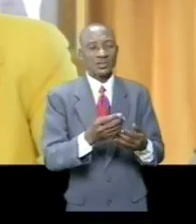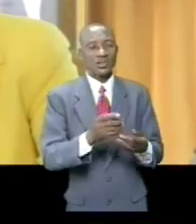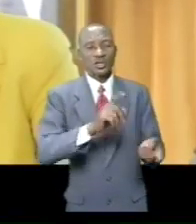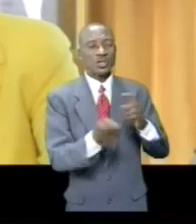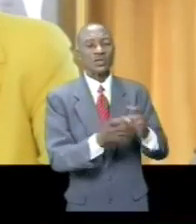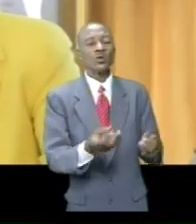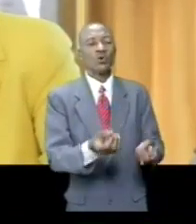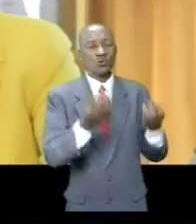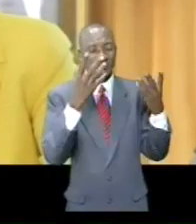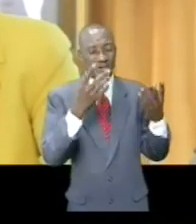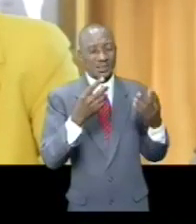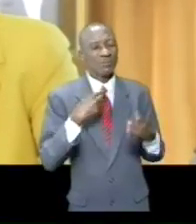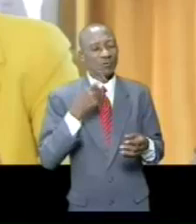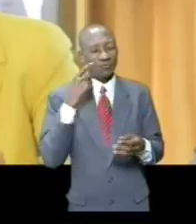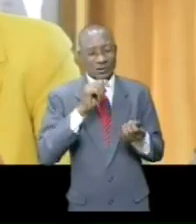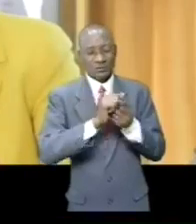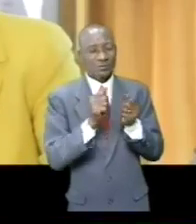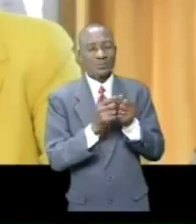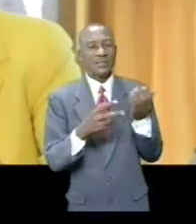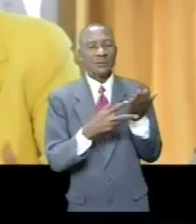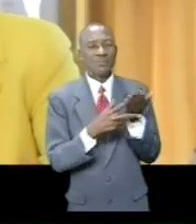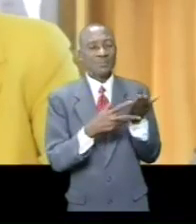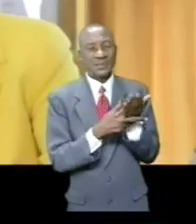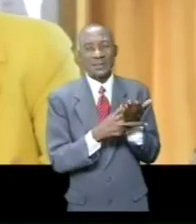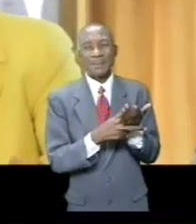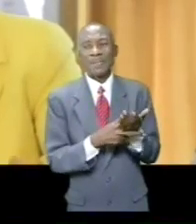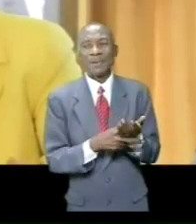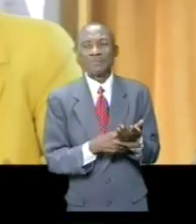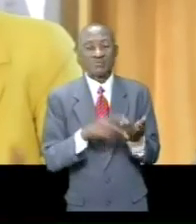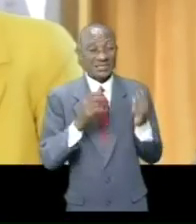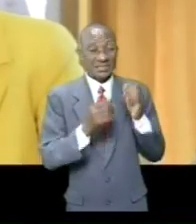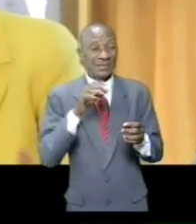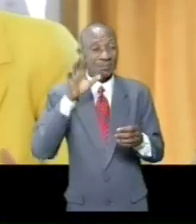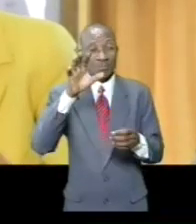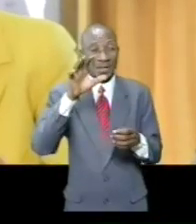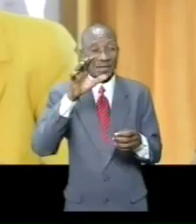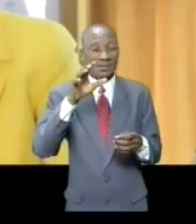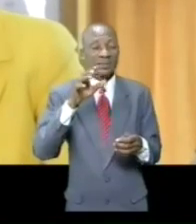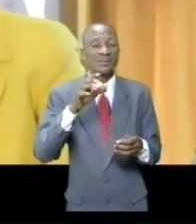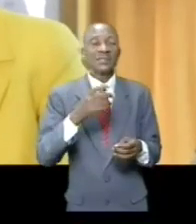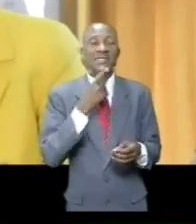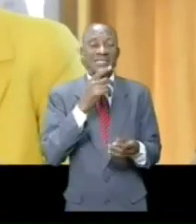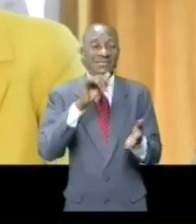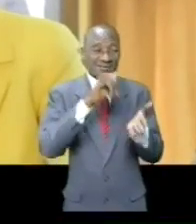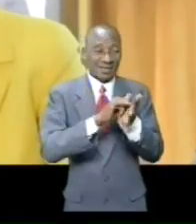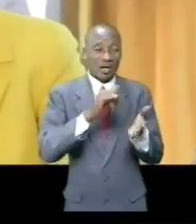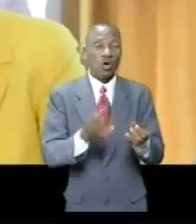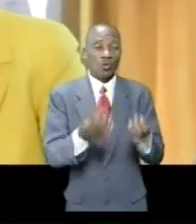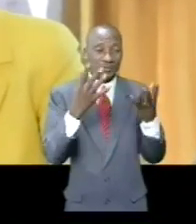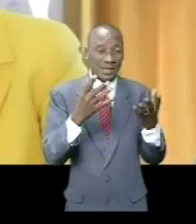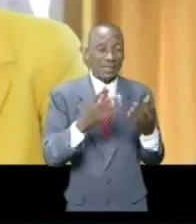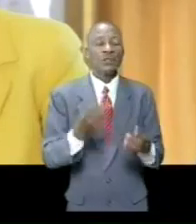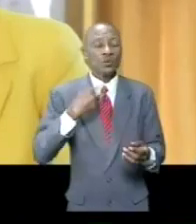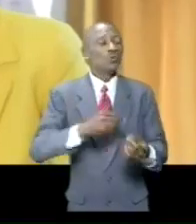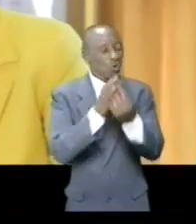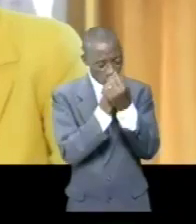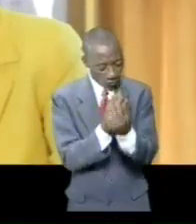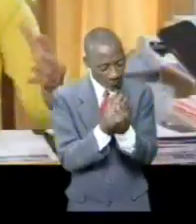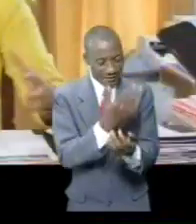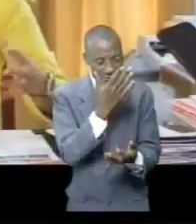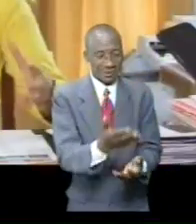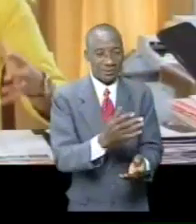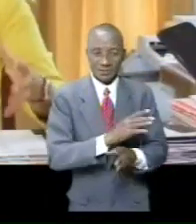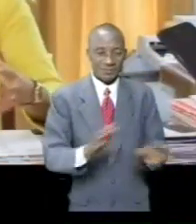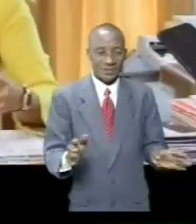dans la structure de prix qui ne sera pas finalement rejeté après par les uns et les autres et publier une structure de prix qui tiendra compte de toutes ces